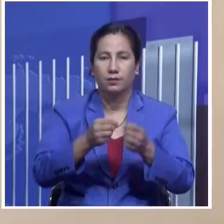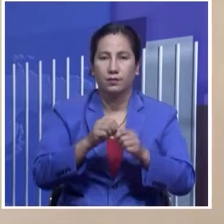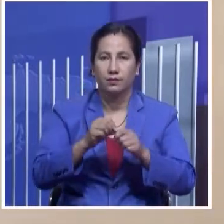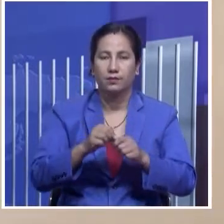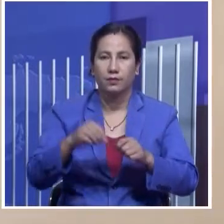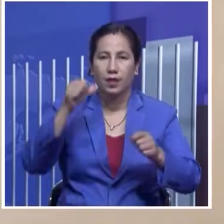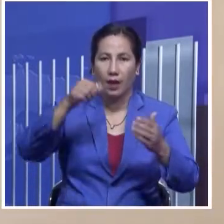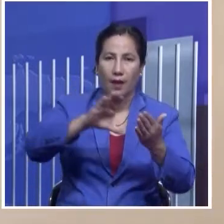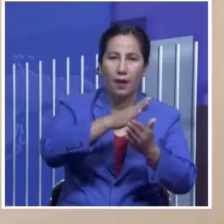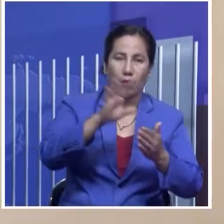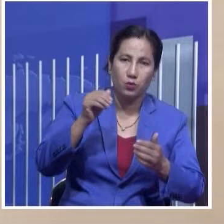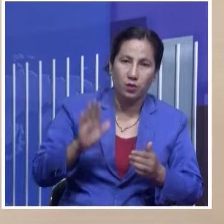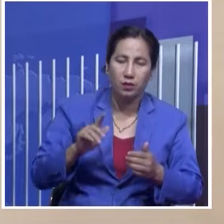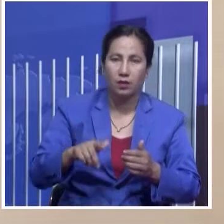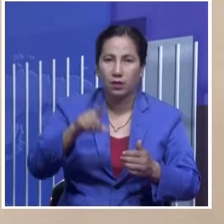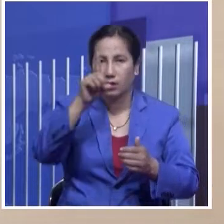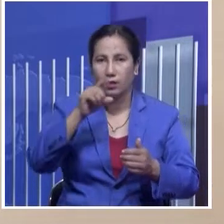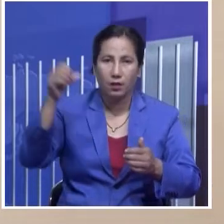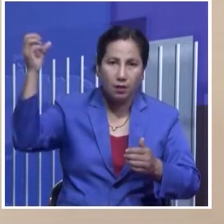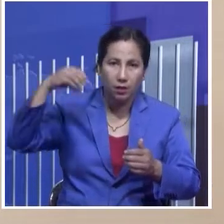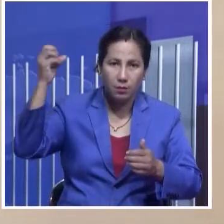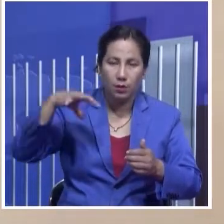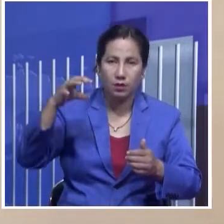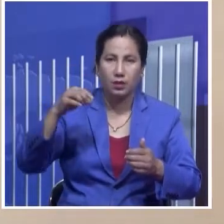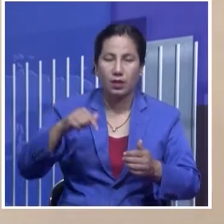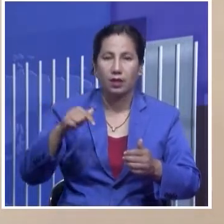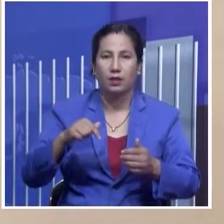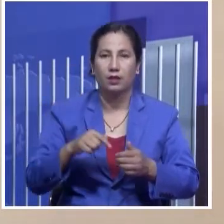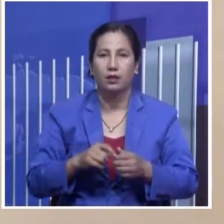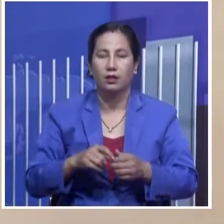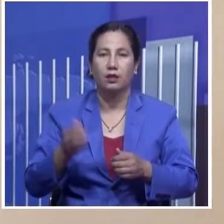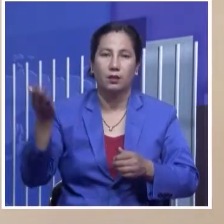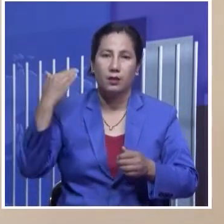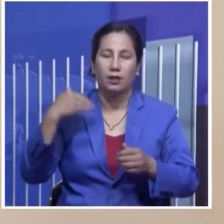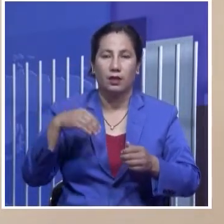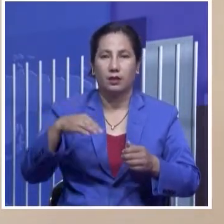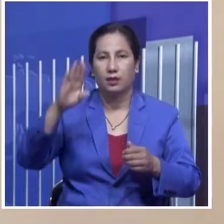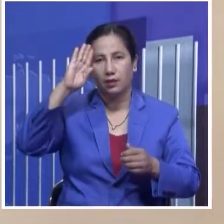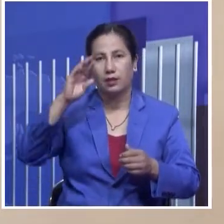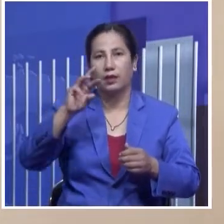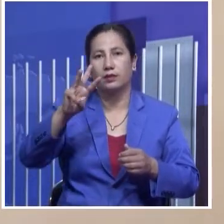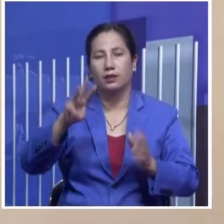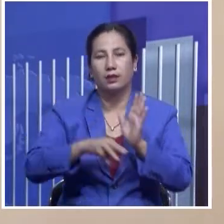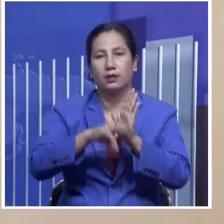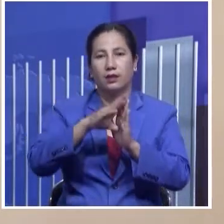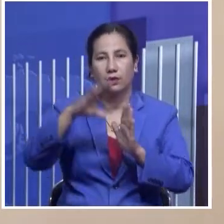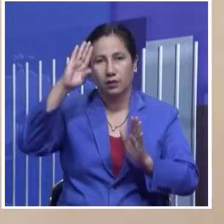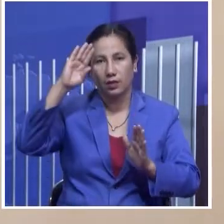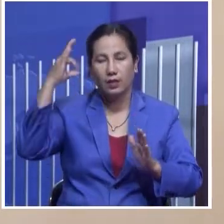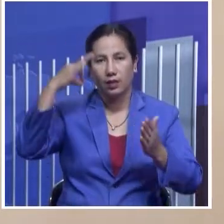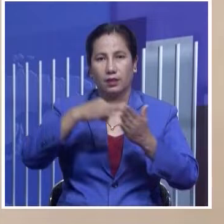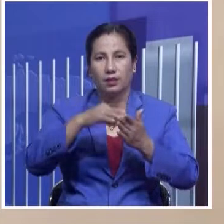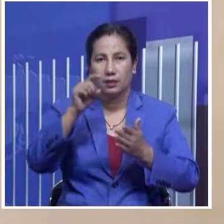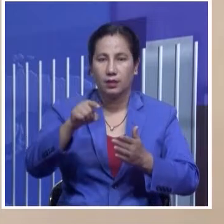वर्षौँ बाढी त आइरहेको छ तर पनि अहिले वर्षा यहाँ लाग्नुभन्दा पूर्व नै सरकारले तिनै तहको सरकारले ध्यान दिएर